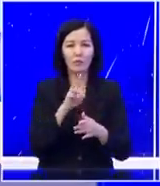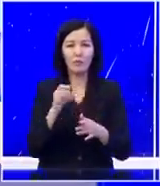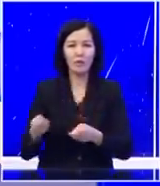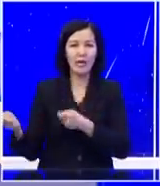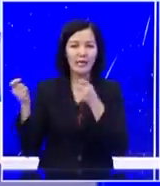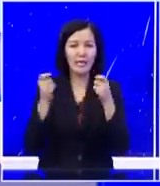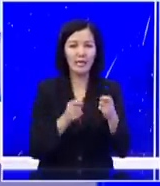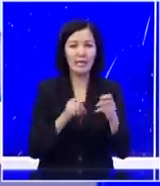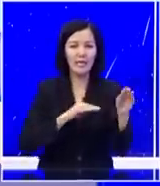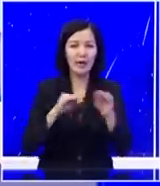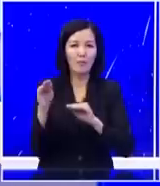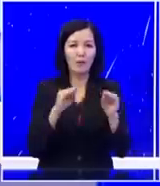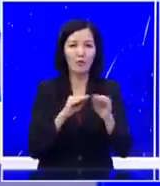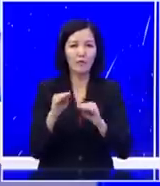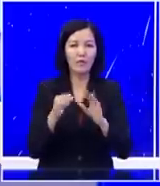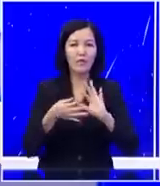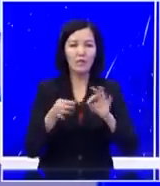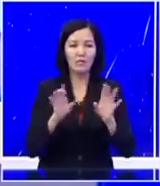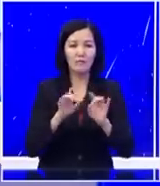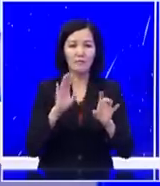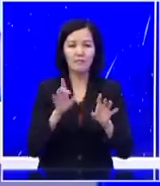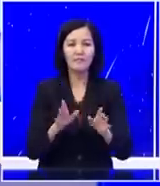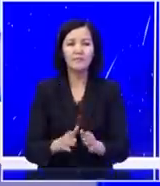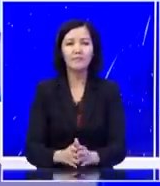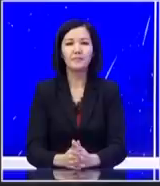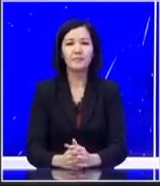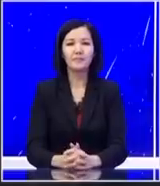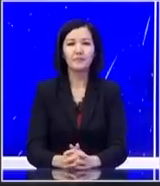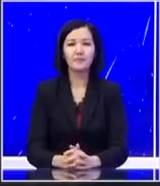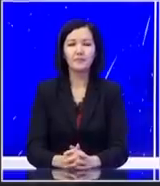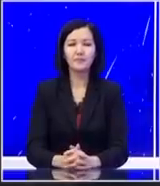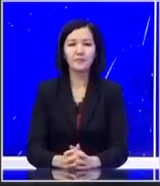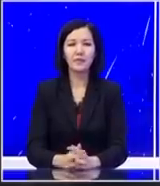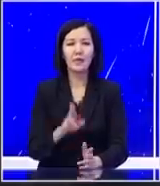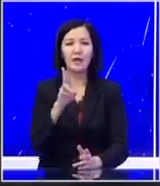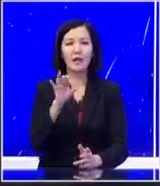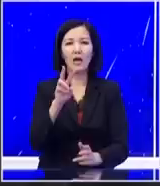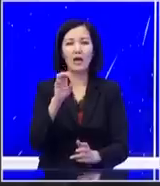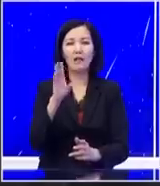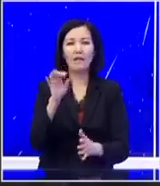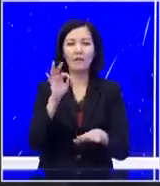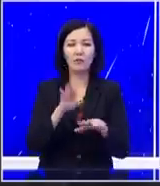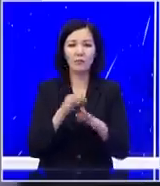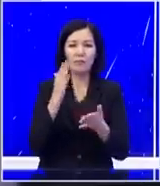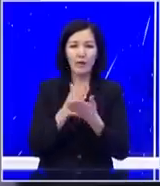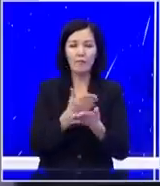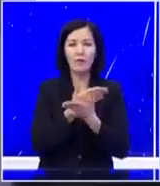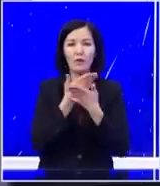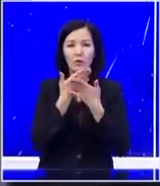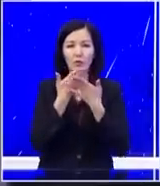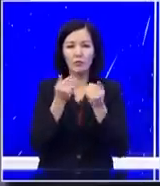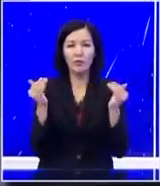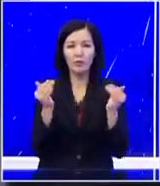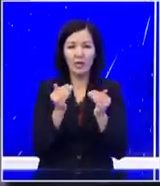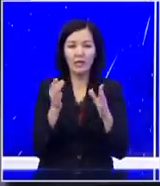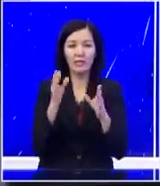жеткізілген аппараттың ыңғайлы тұстары туралы тілшіміз айтып берсін. Коронавирус инфекциясының бар жоғын анықтайтын бұл шағын